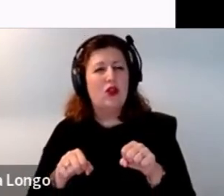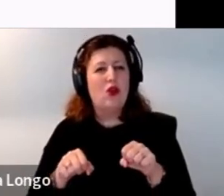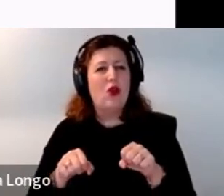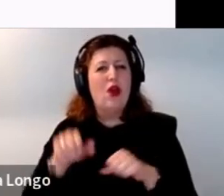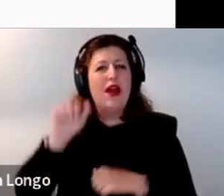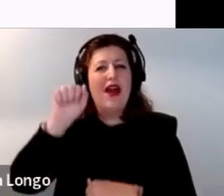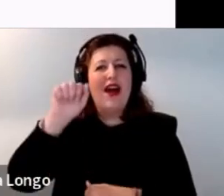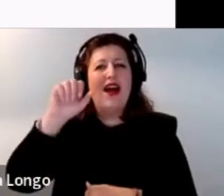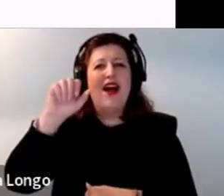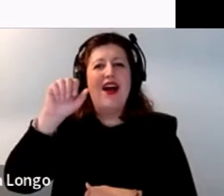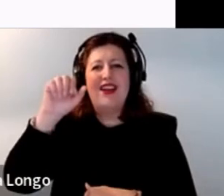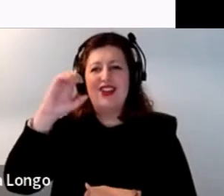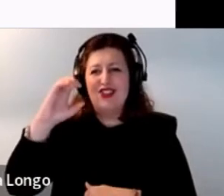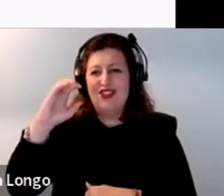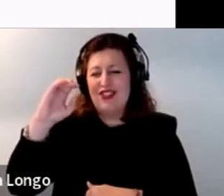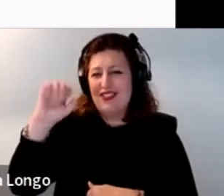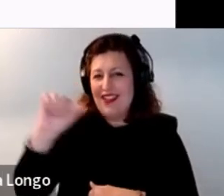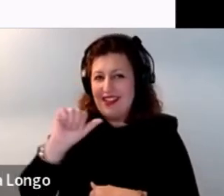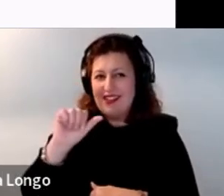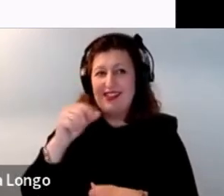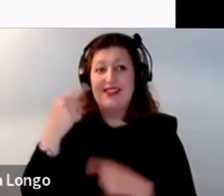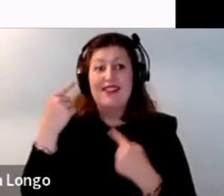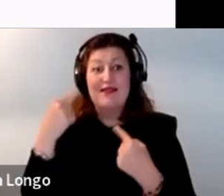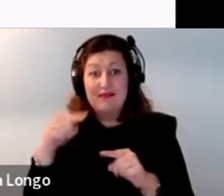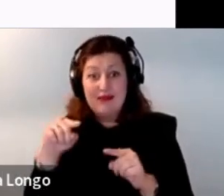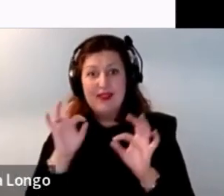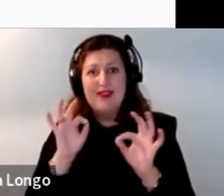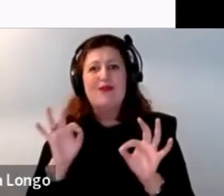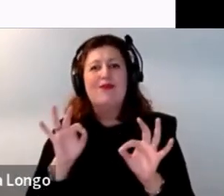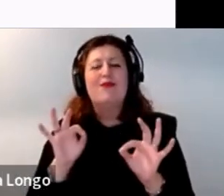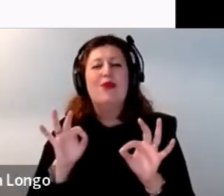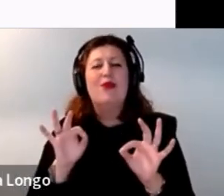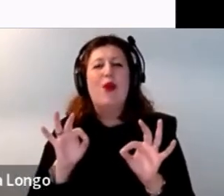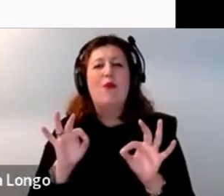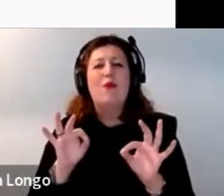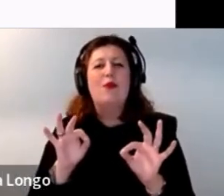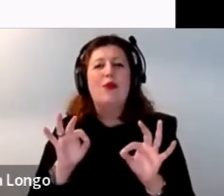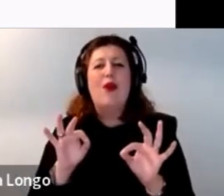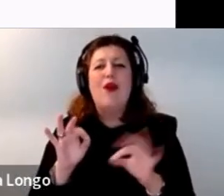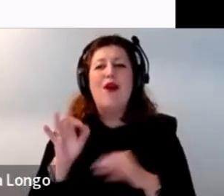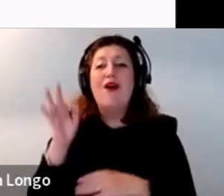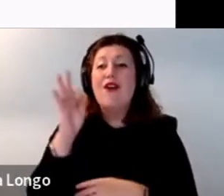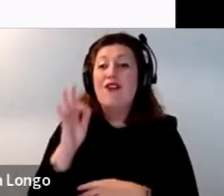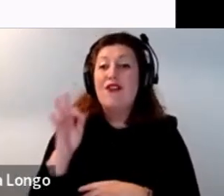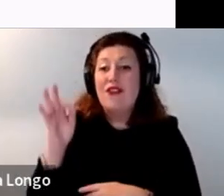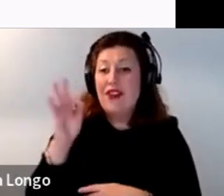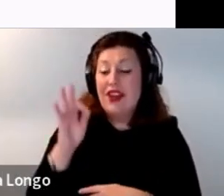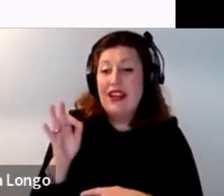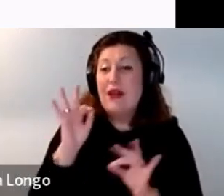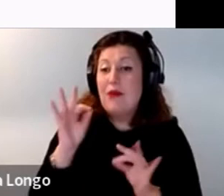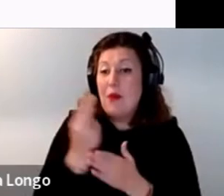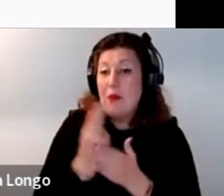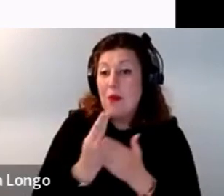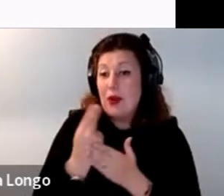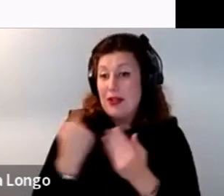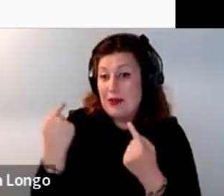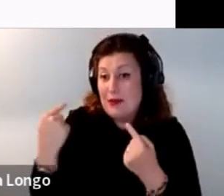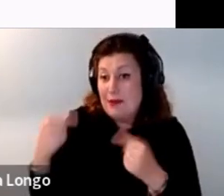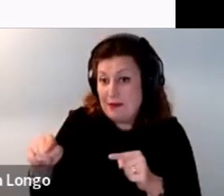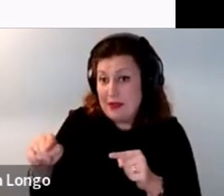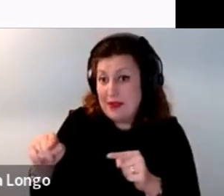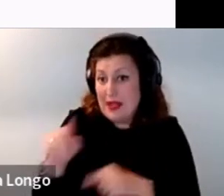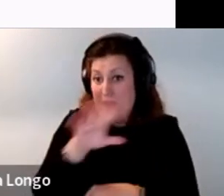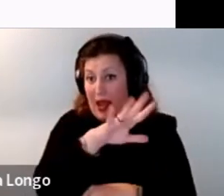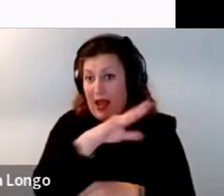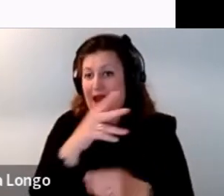alla Cooperazione allo Sviluppo, che tra l'altro è stata richiamata da Federico proprio per lo progetto che stanno sviluppando